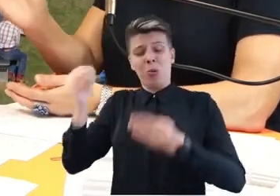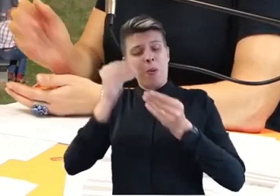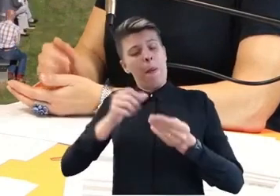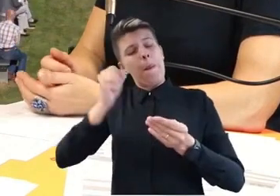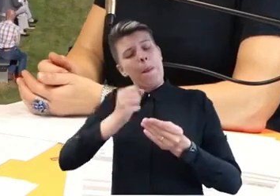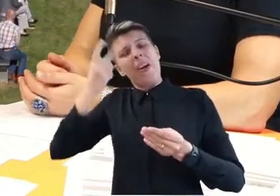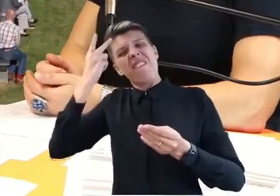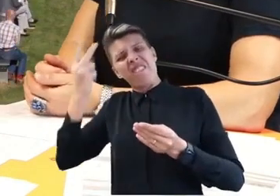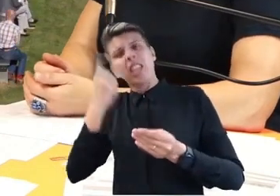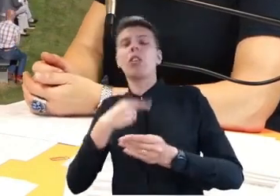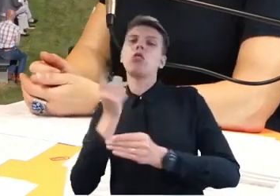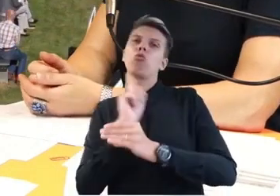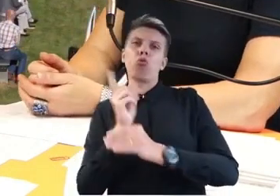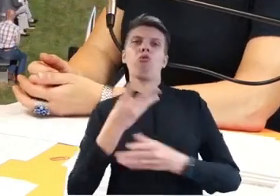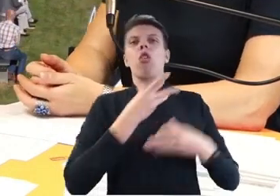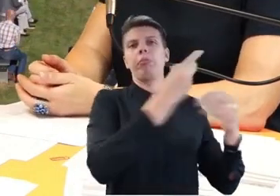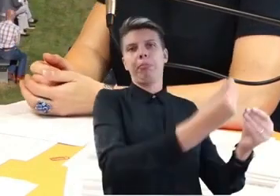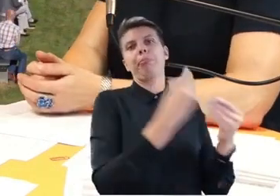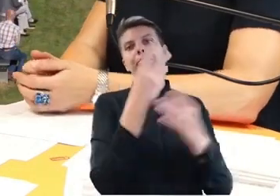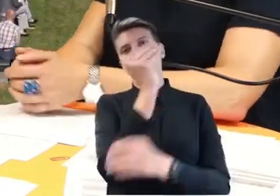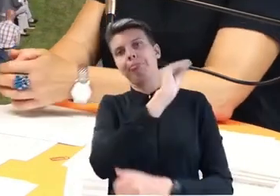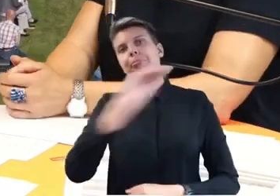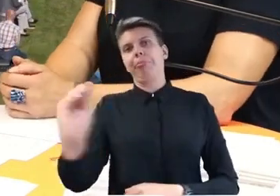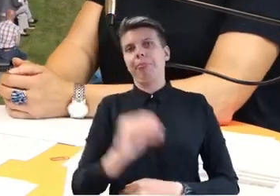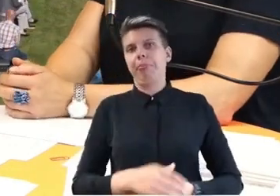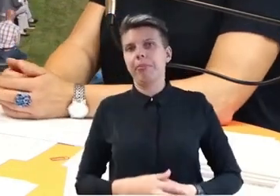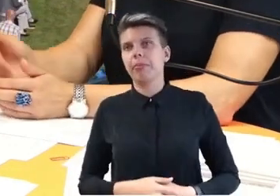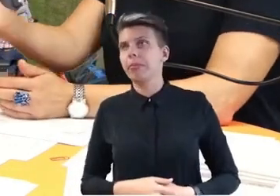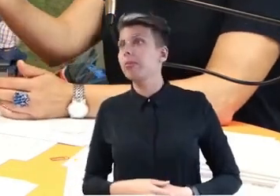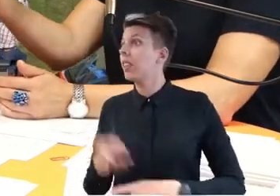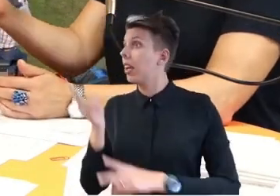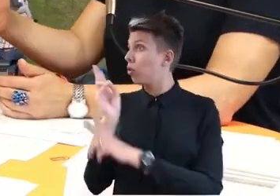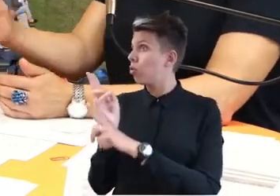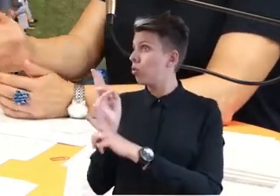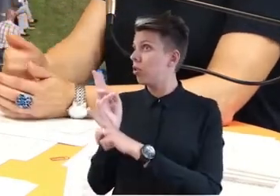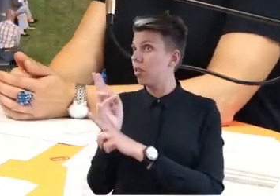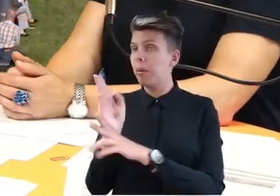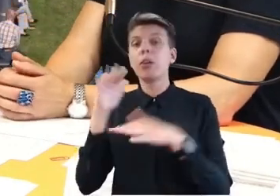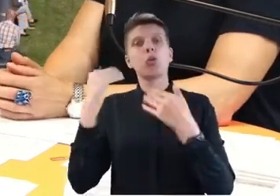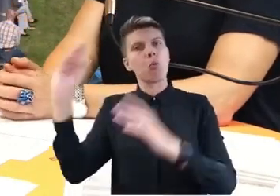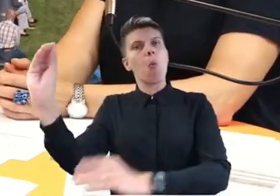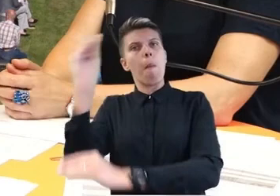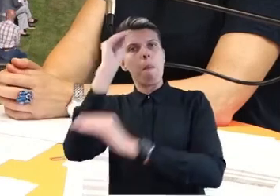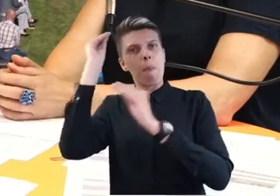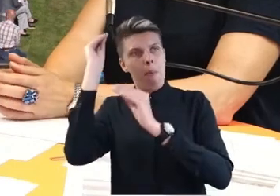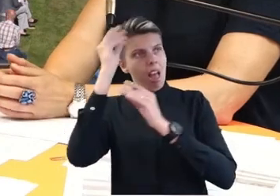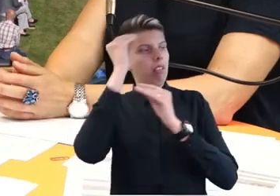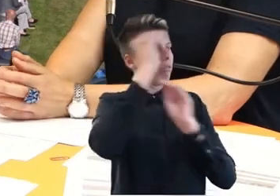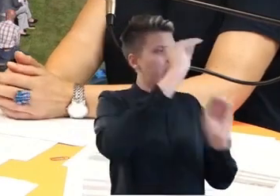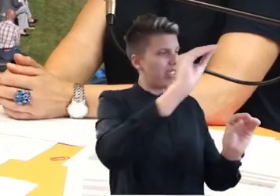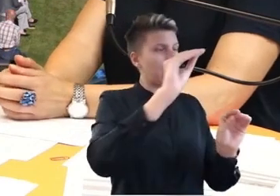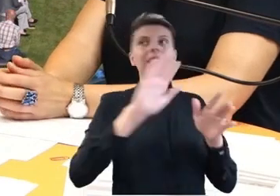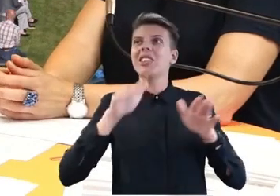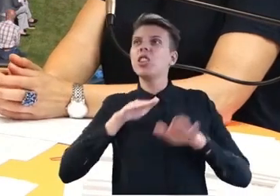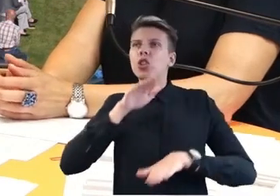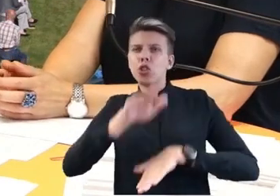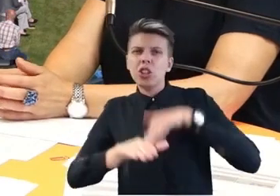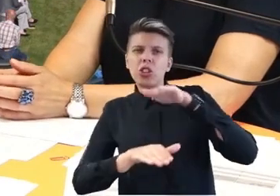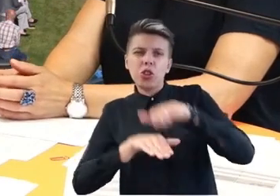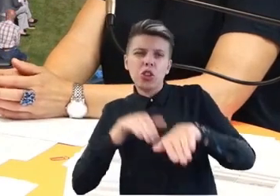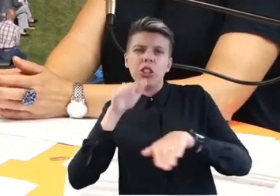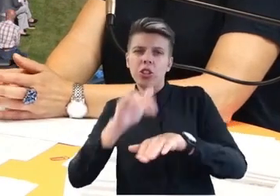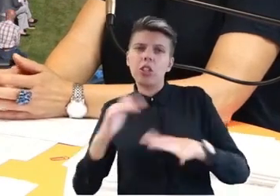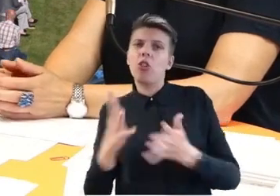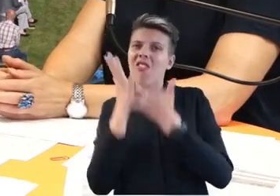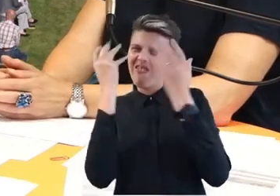genau dann jederzeit auf dann wird es jederzeit und diese diese meldewege sind natürlich auch komplett festgeschrieben das gericht